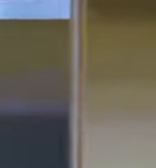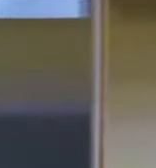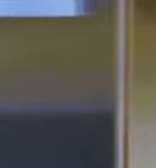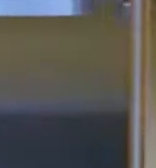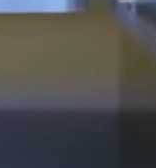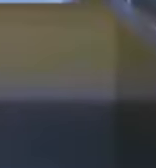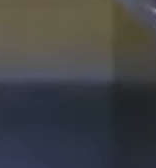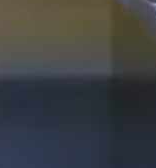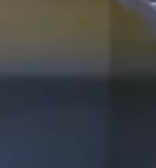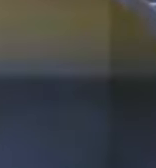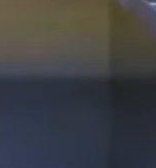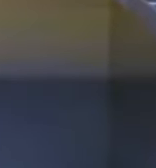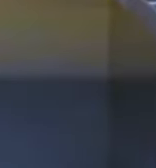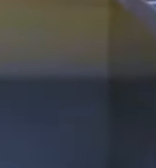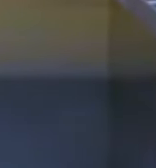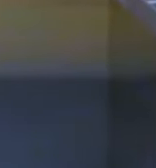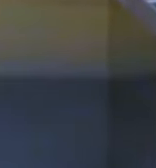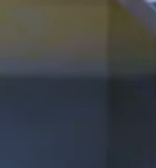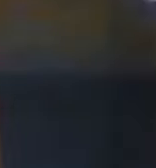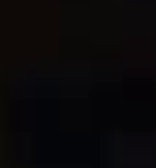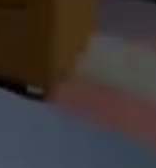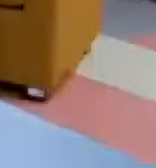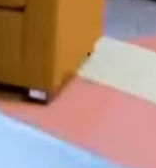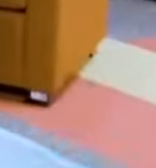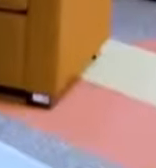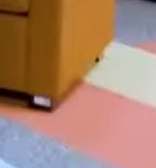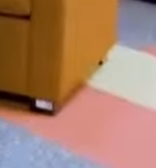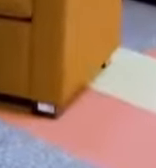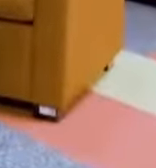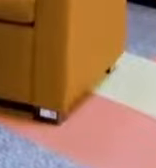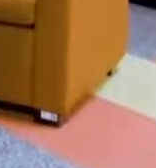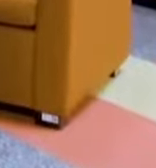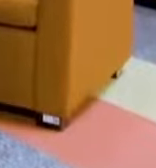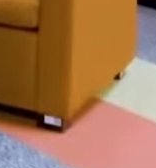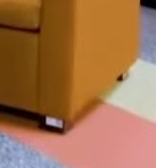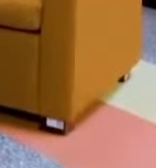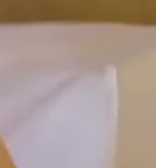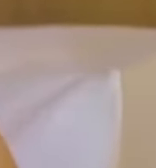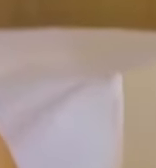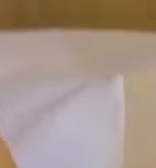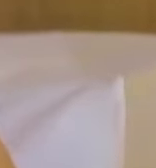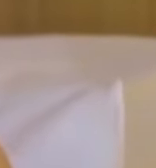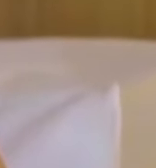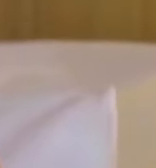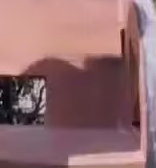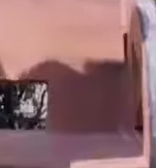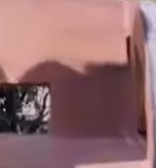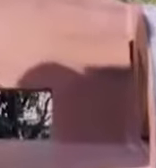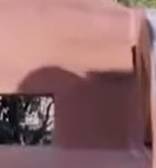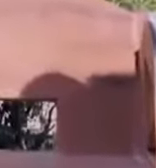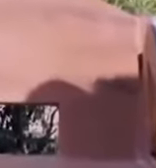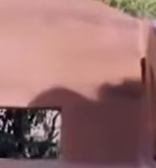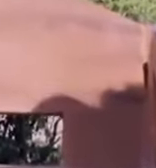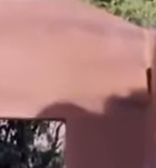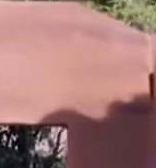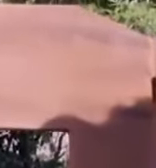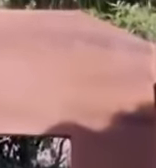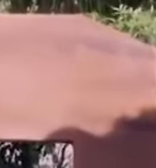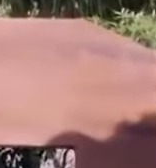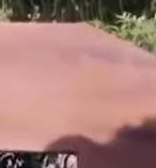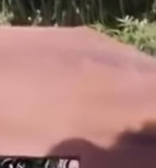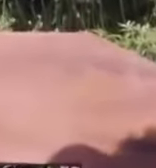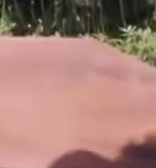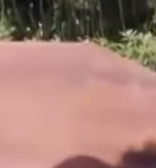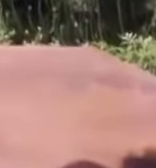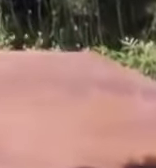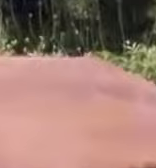I was always there for you, Marcus. Kung meron mang dapat magmana ng kumpanya mo, ako yun. Tigilan mo ng anak kong si Jackson.